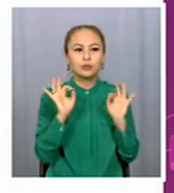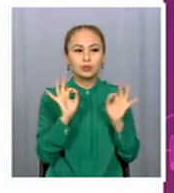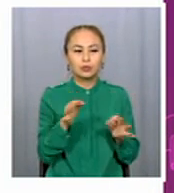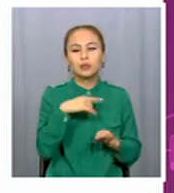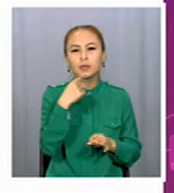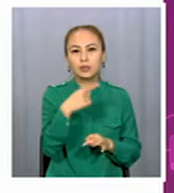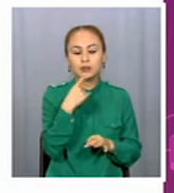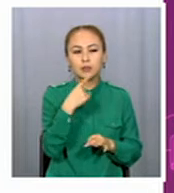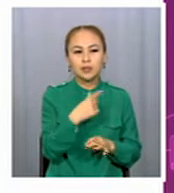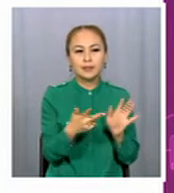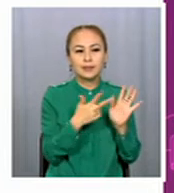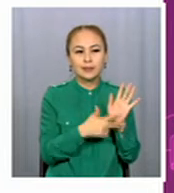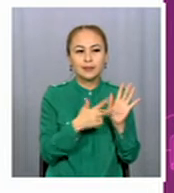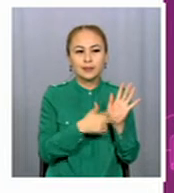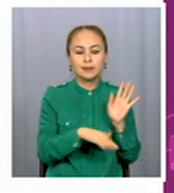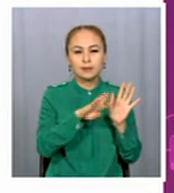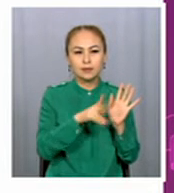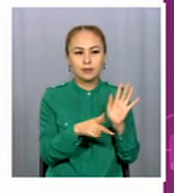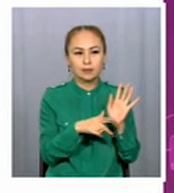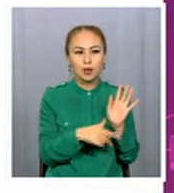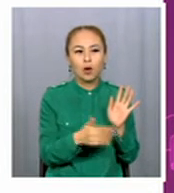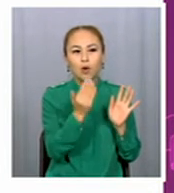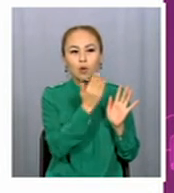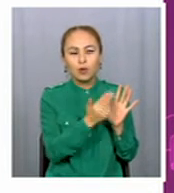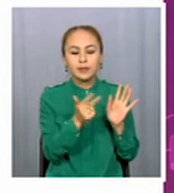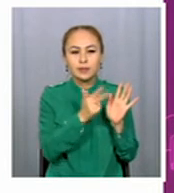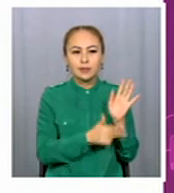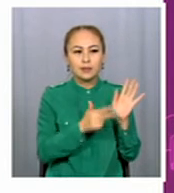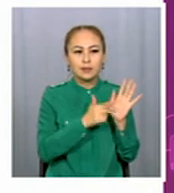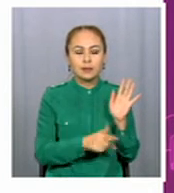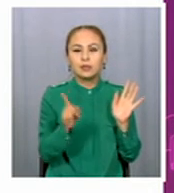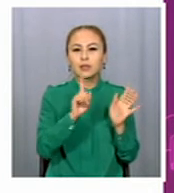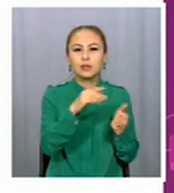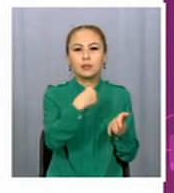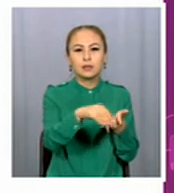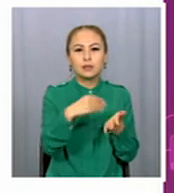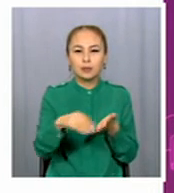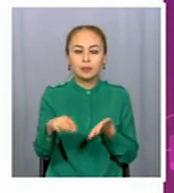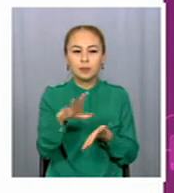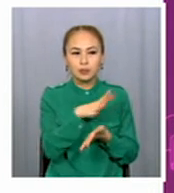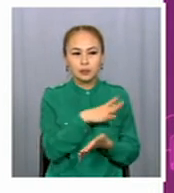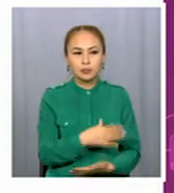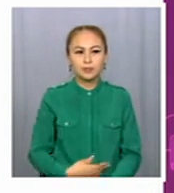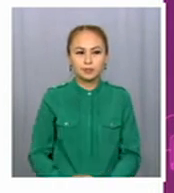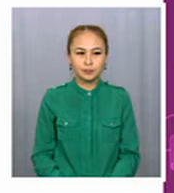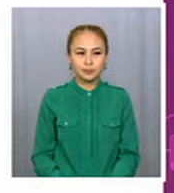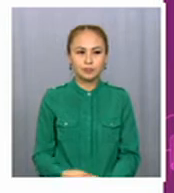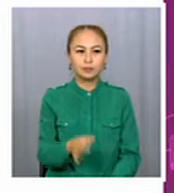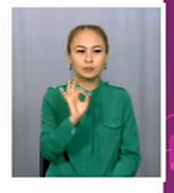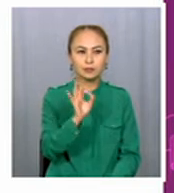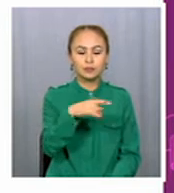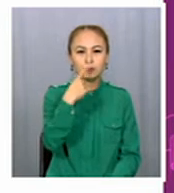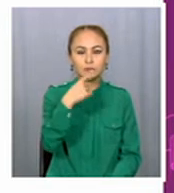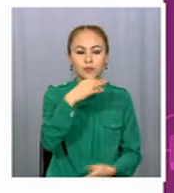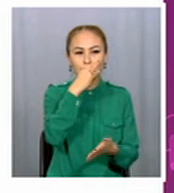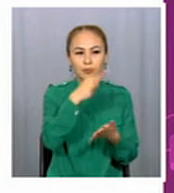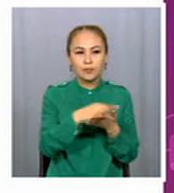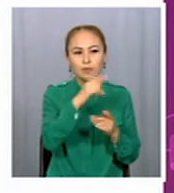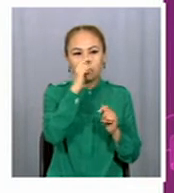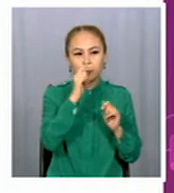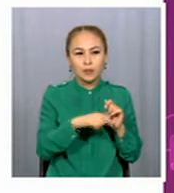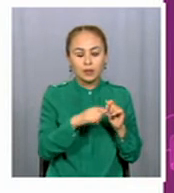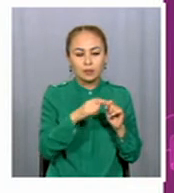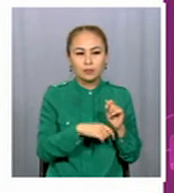айтасындар, 80 теңгеге. Ол 80 теңгеге не сатып алды? Дұрыс жауап тексерейік.